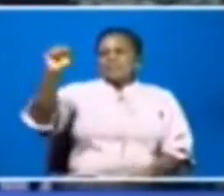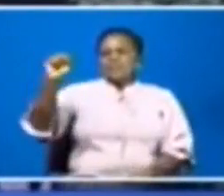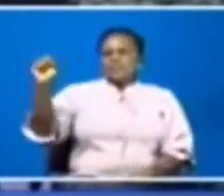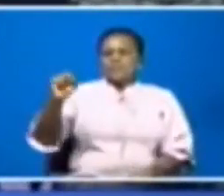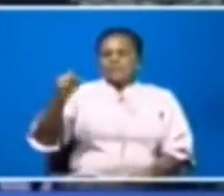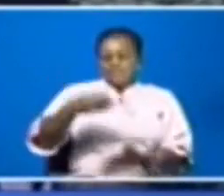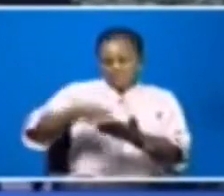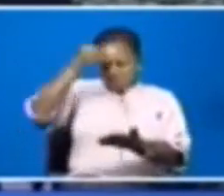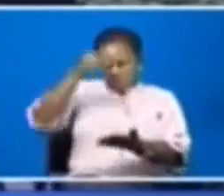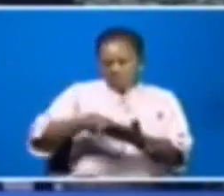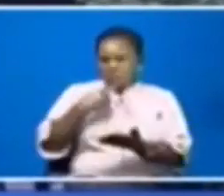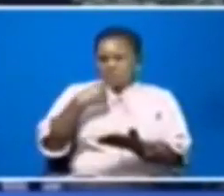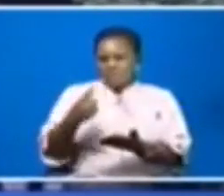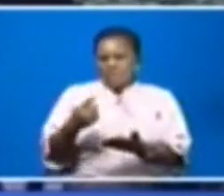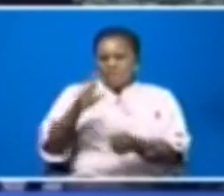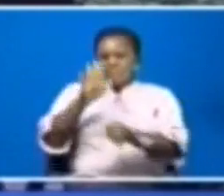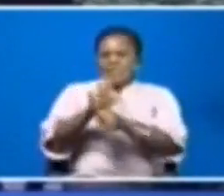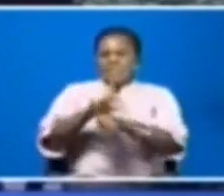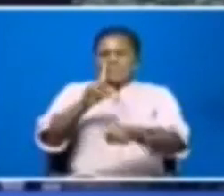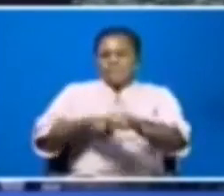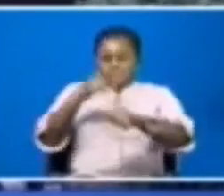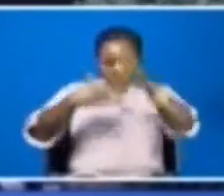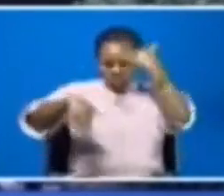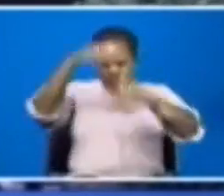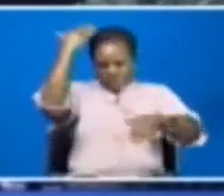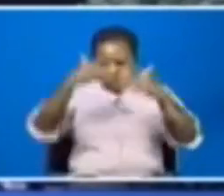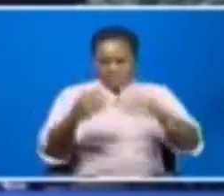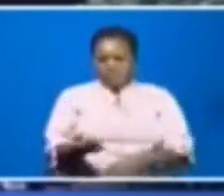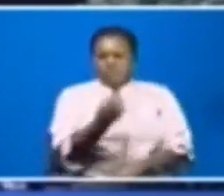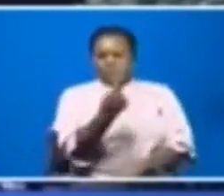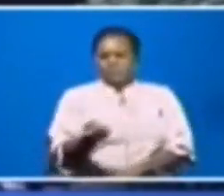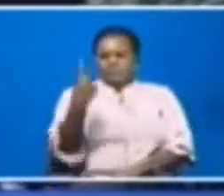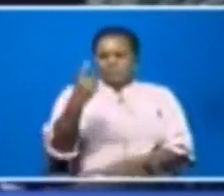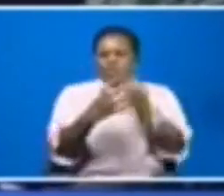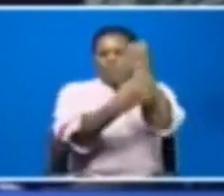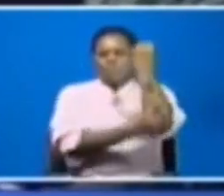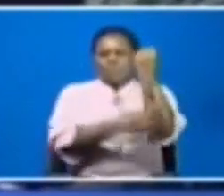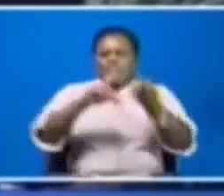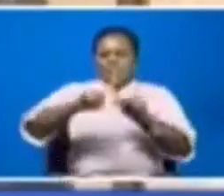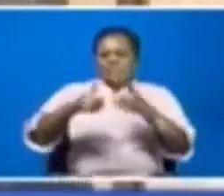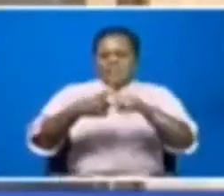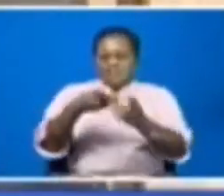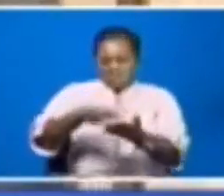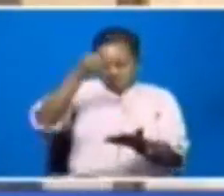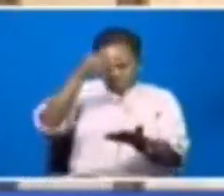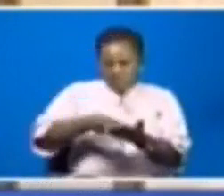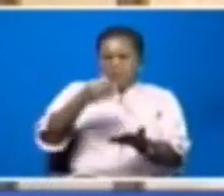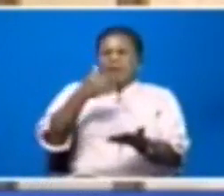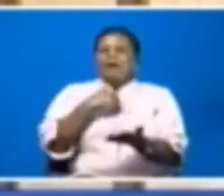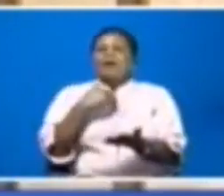George Maghoa anasema mchipuko wa mara kwa mara wa vyuo vikuu unachangia zaidi kudorora kwa viwango vya elimu. Where we